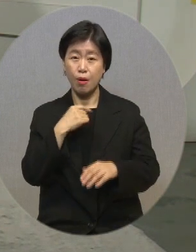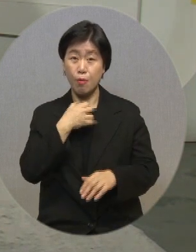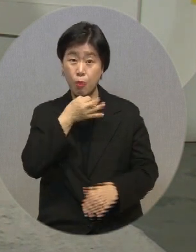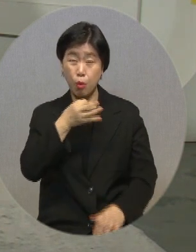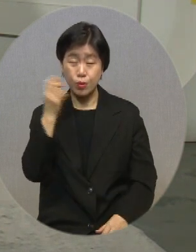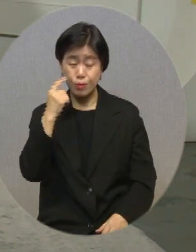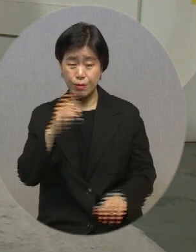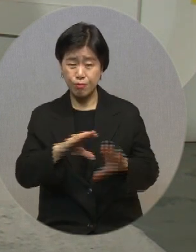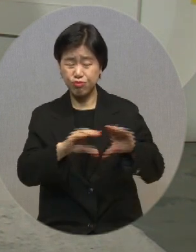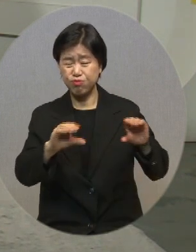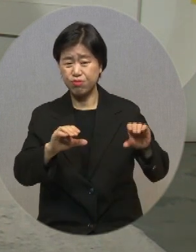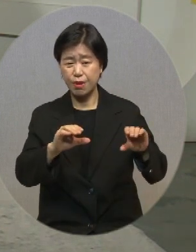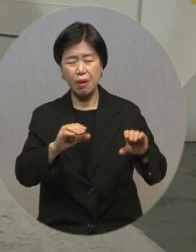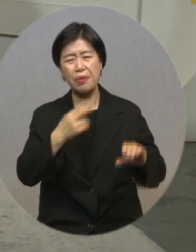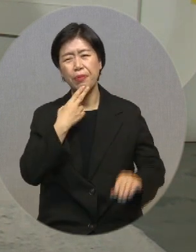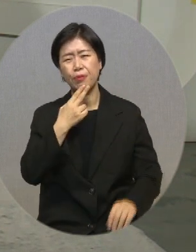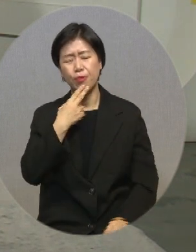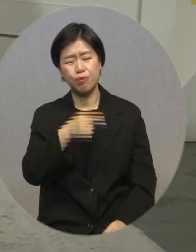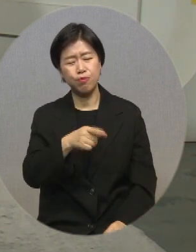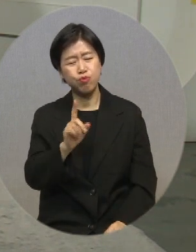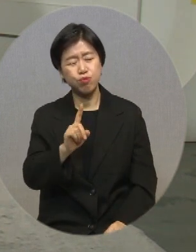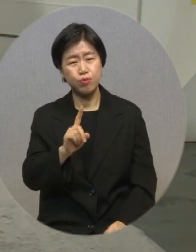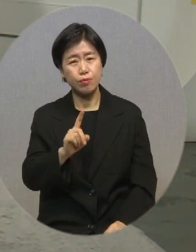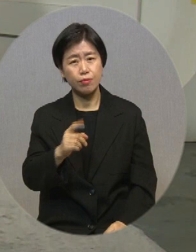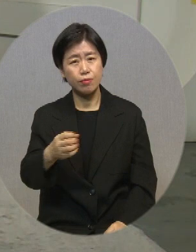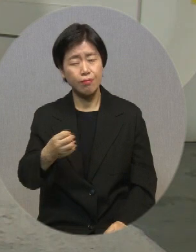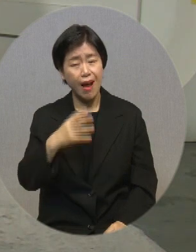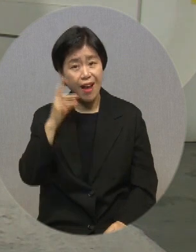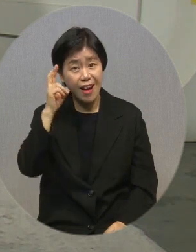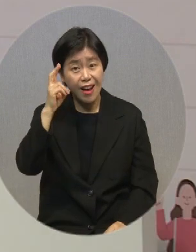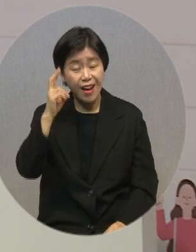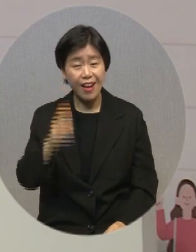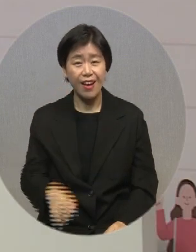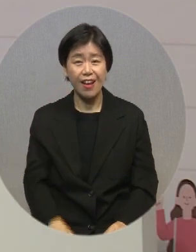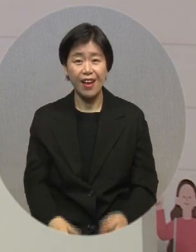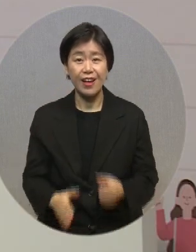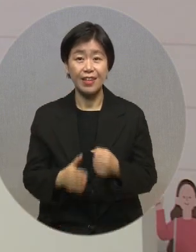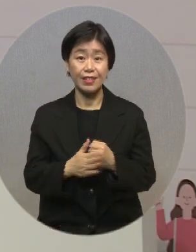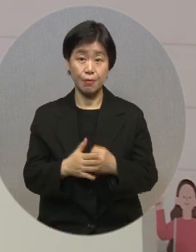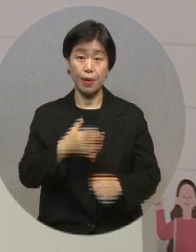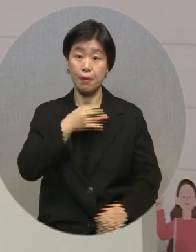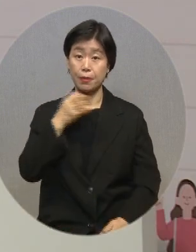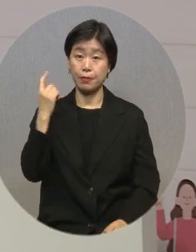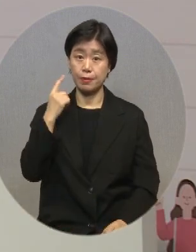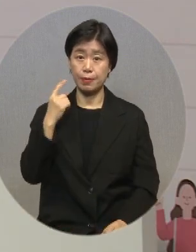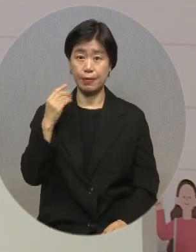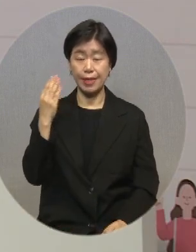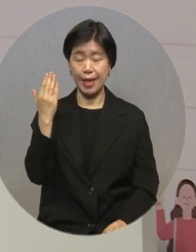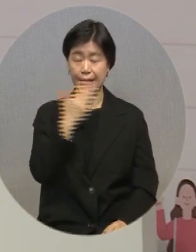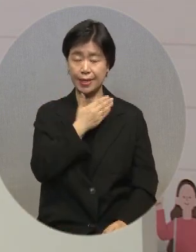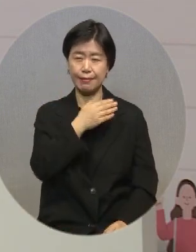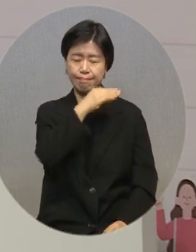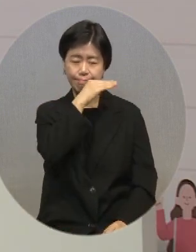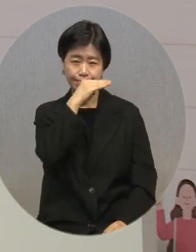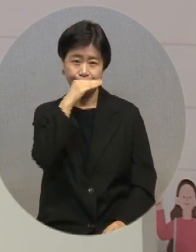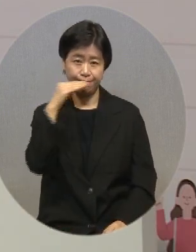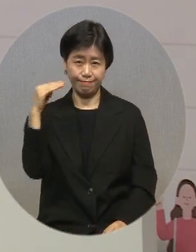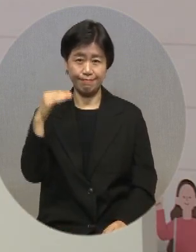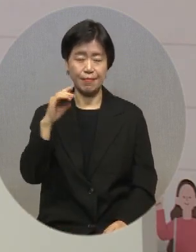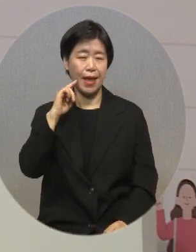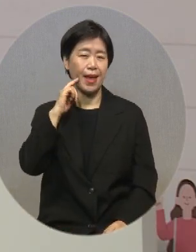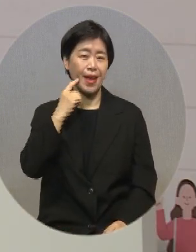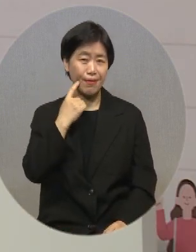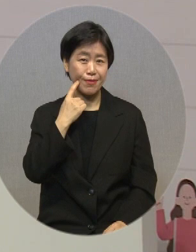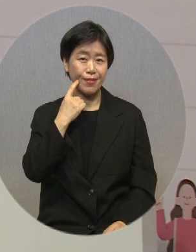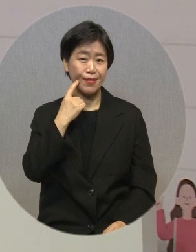무슨 죽은 기판 튀는 것처럼 왜 저래? 이럴 수도 있잖아요. 그래서 이제 목소리도 깨끗하게 해야 되겠구나. 굉장히 곱고 네.